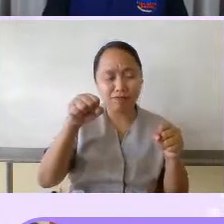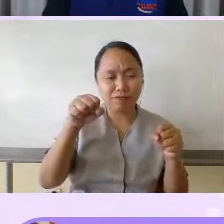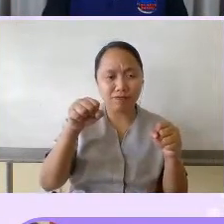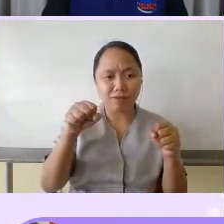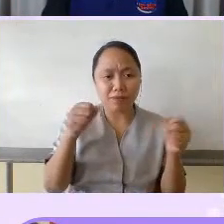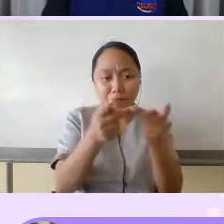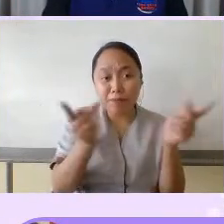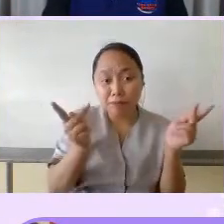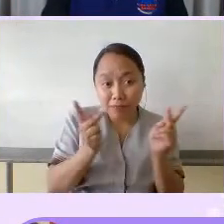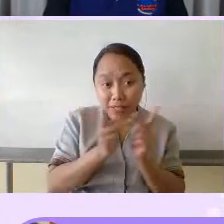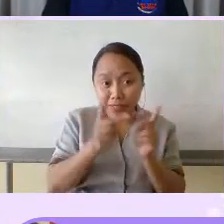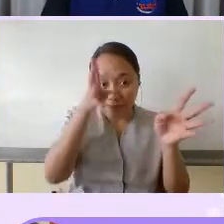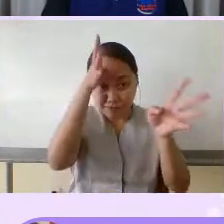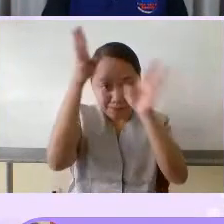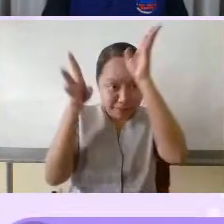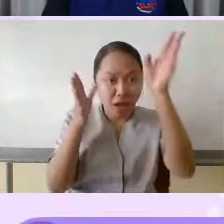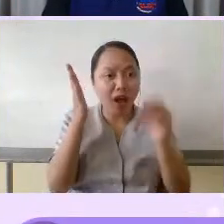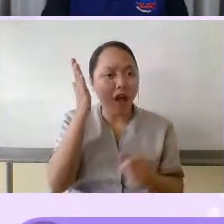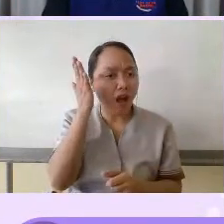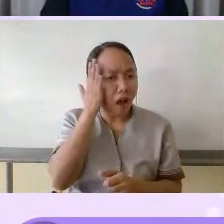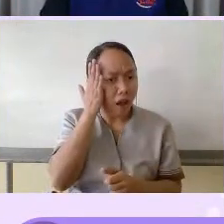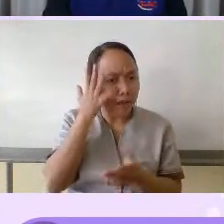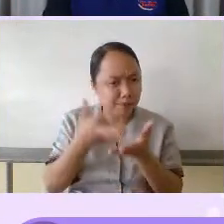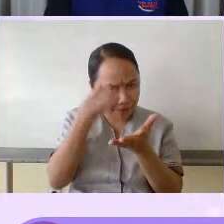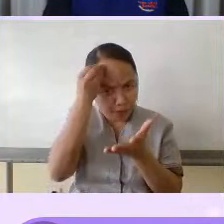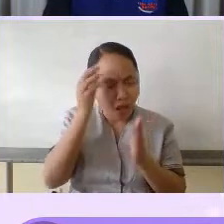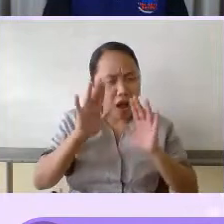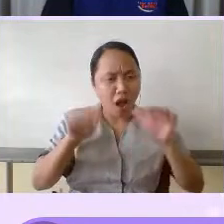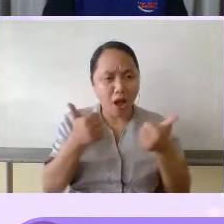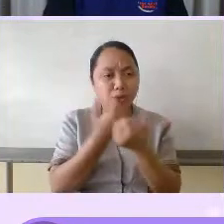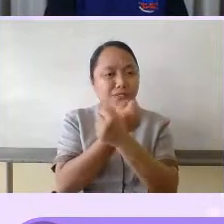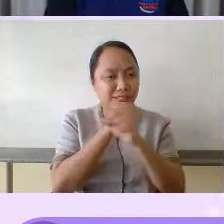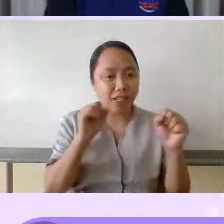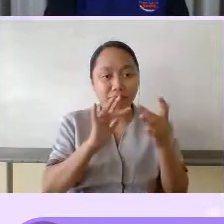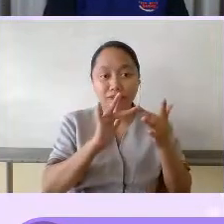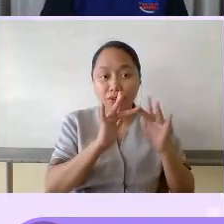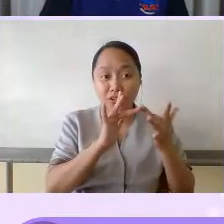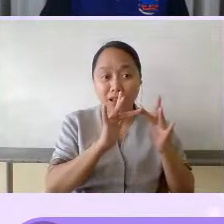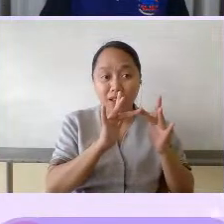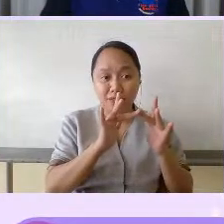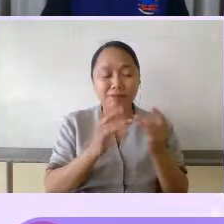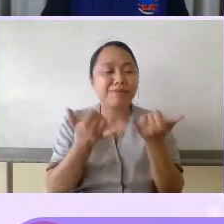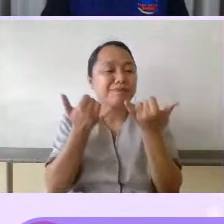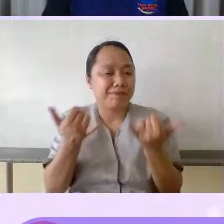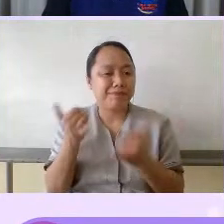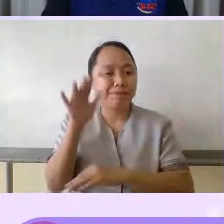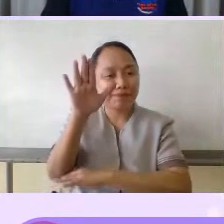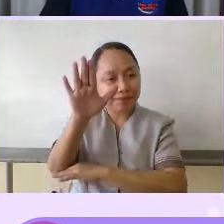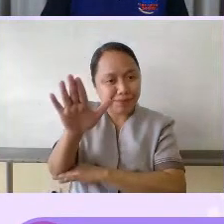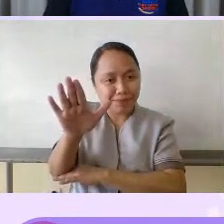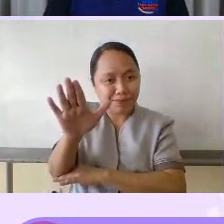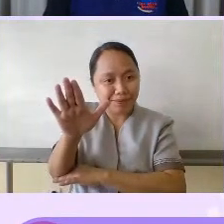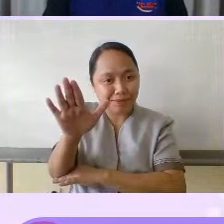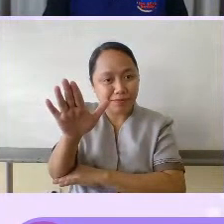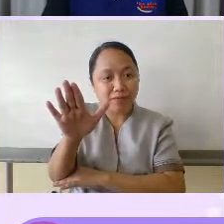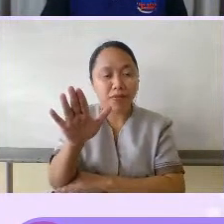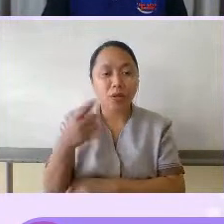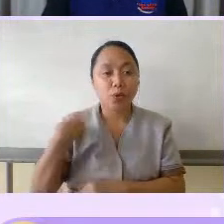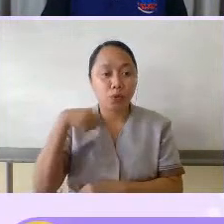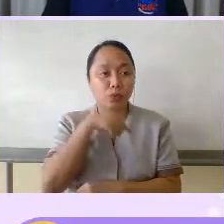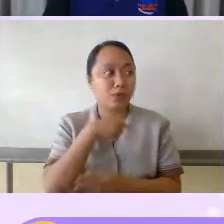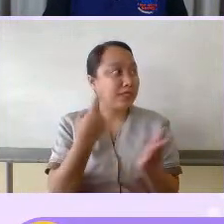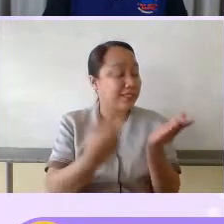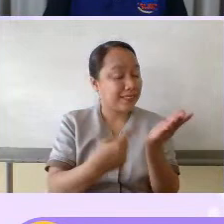hakbang para maging ligtas online. At ngayong hapon naman po, ating pag-uusapan ang mga oportunidad